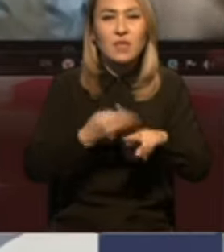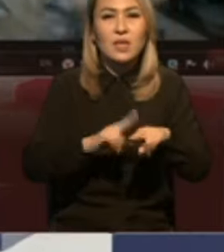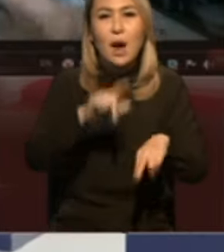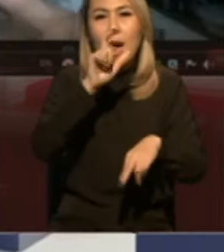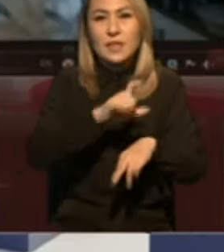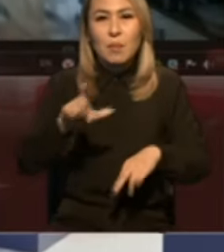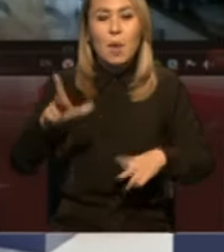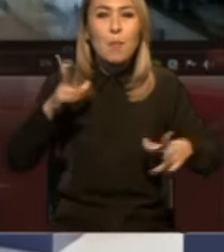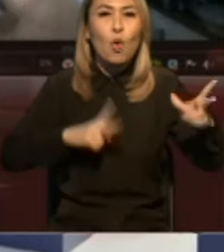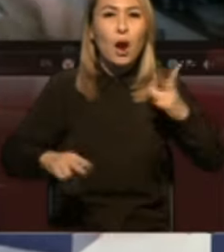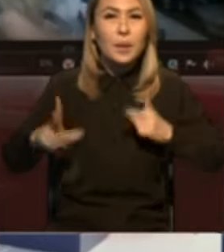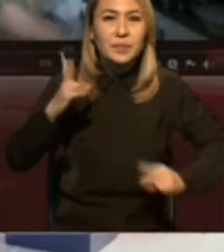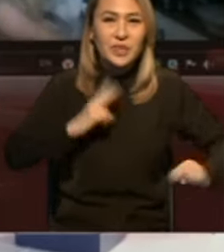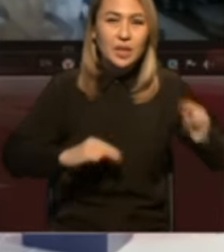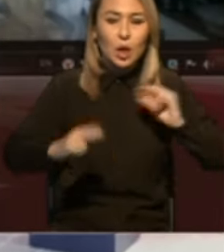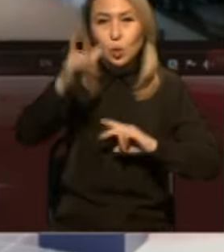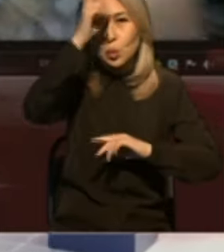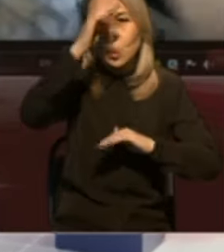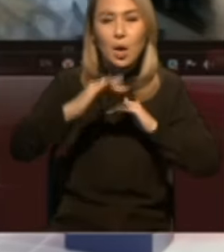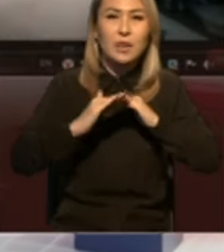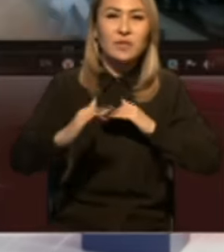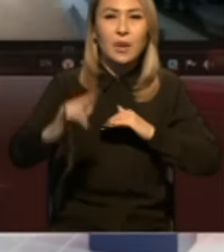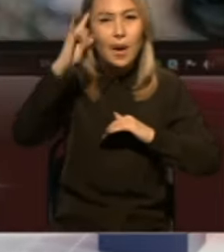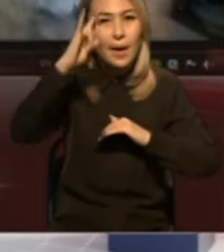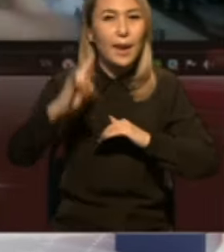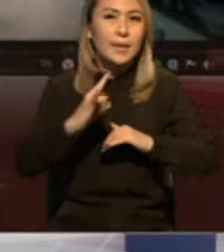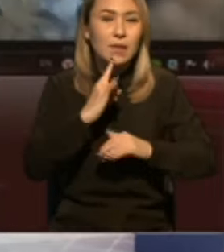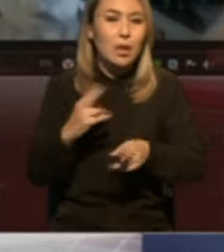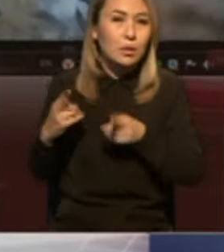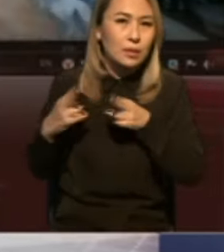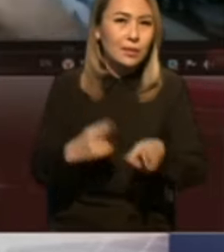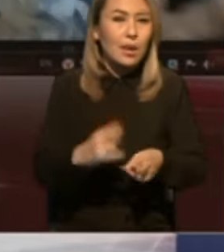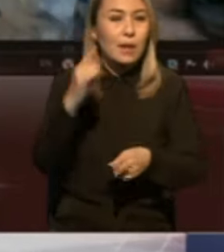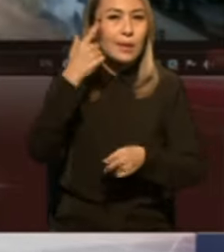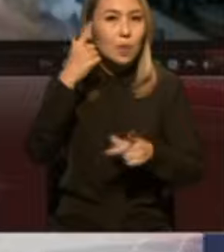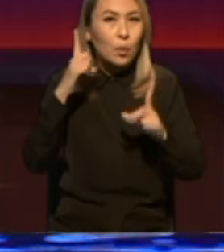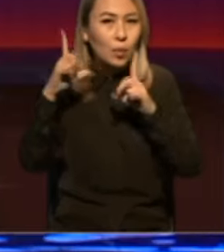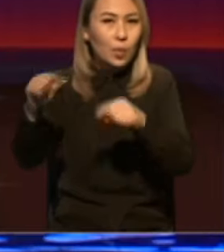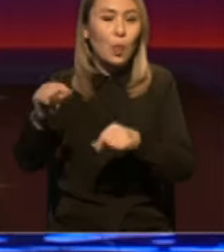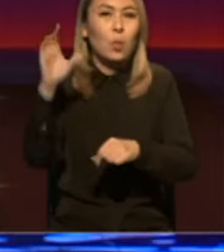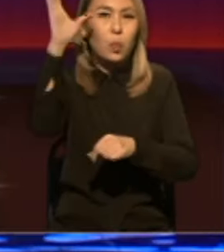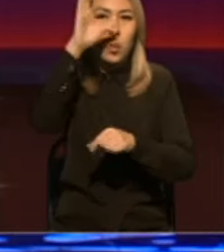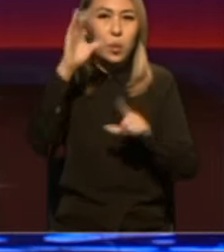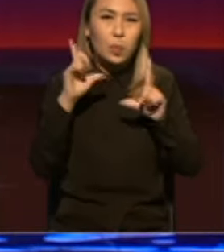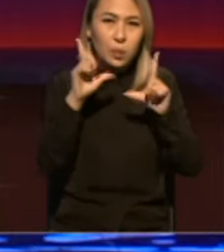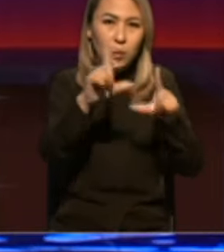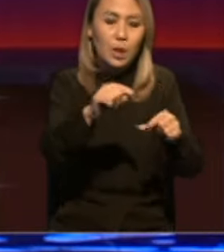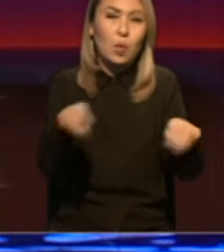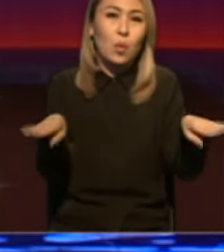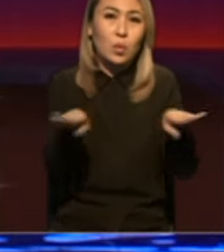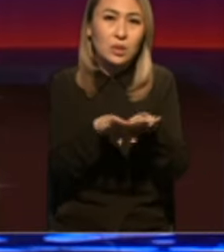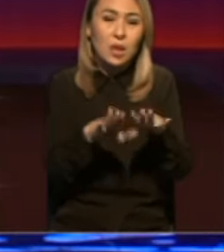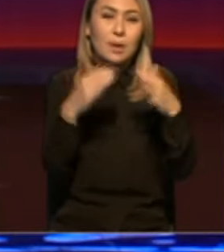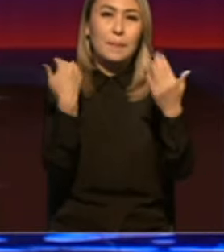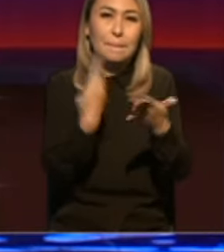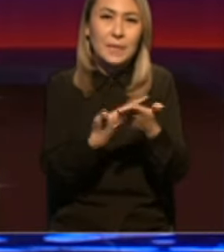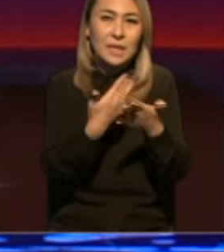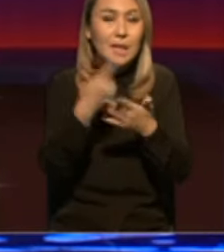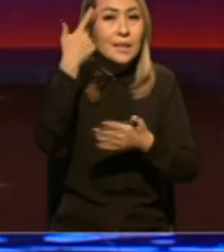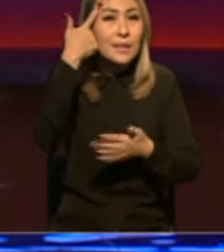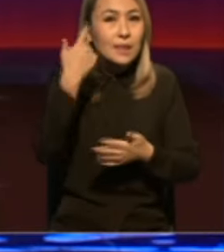адамдар, мұғалімдері осы түркі әлемімен байланысты Қазақстанға, Түркияға келіп кетеді, Қырғызстанға барады, Өзбекстанға барады деген сияқты. Осылар мысалы